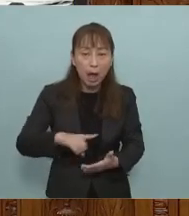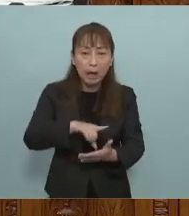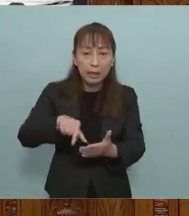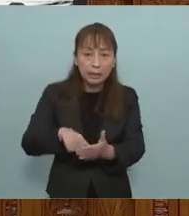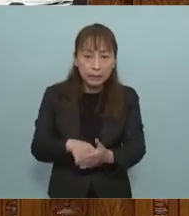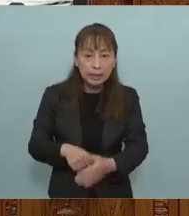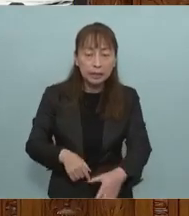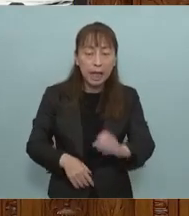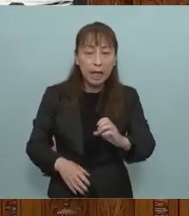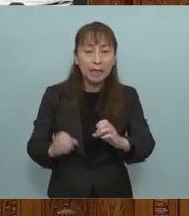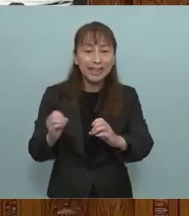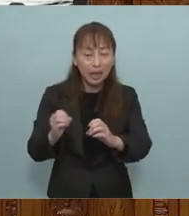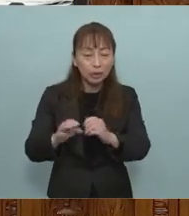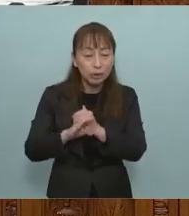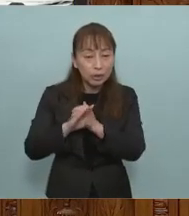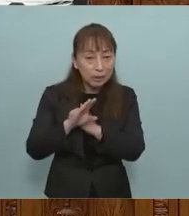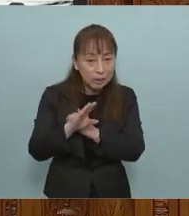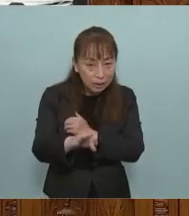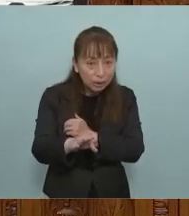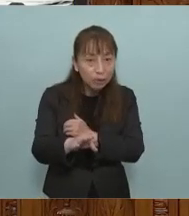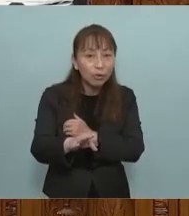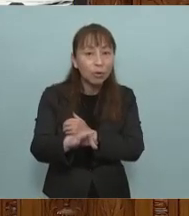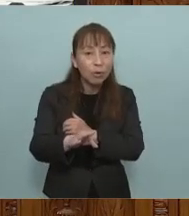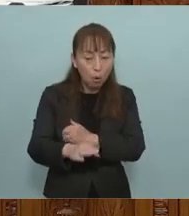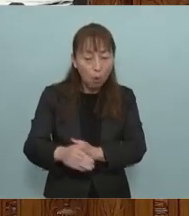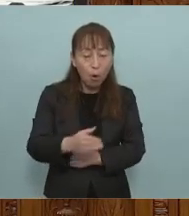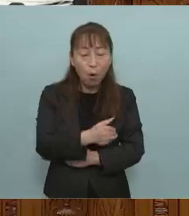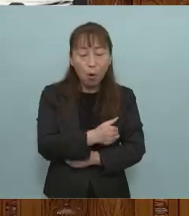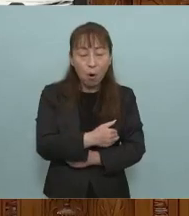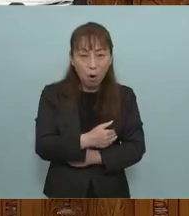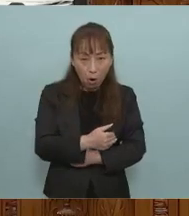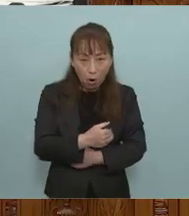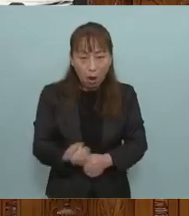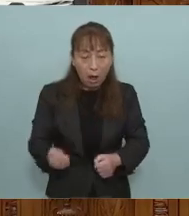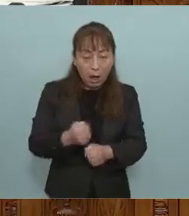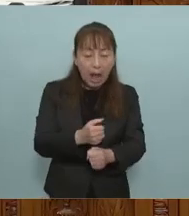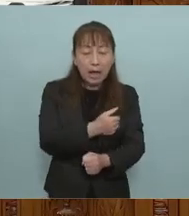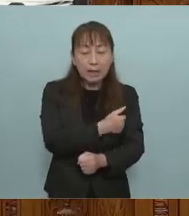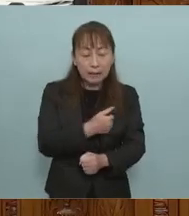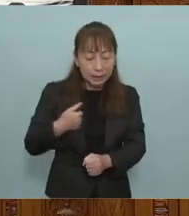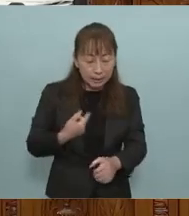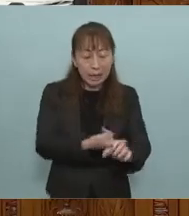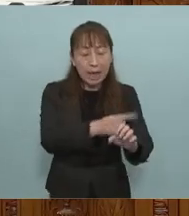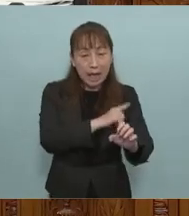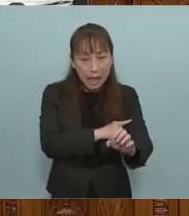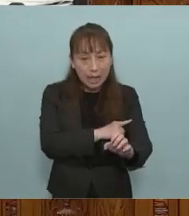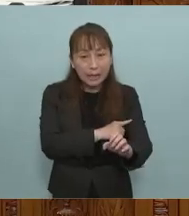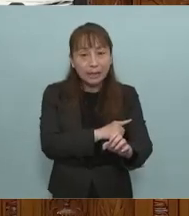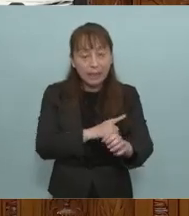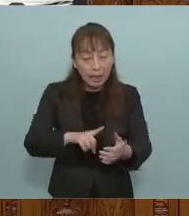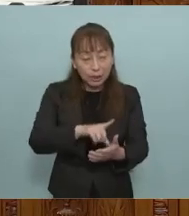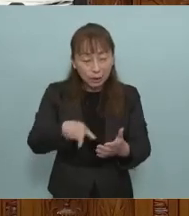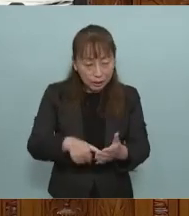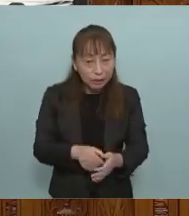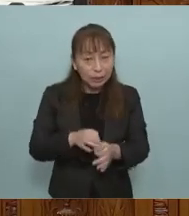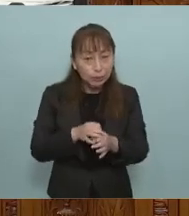域脱炭素移行再エネ推進交付金も活用して2050年を待つこと